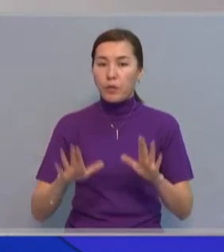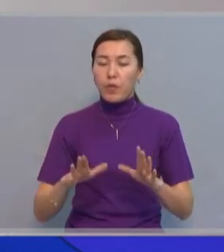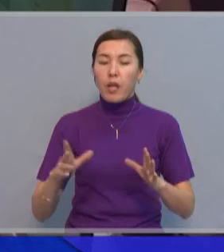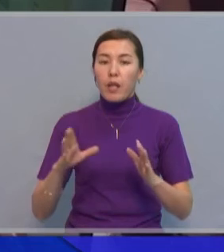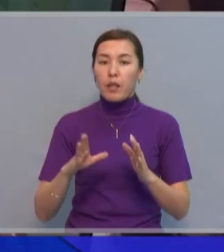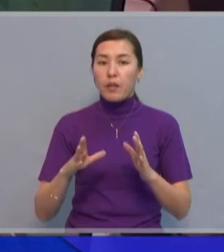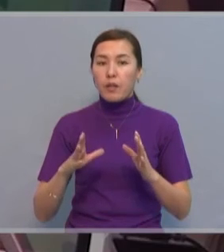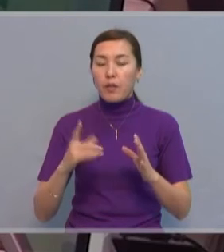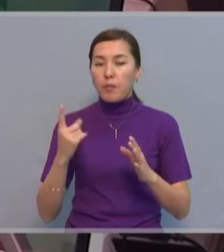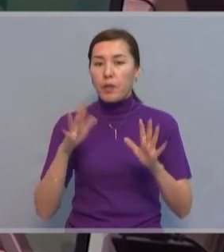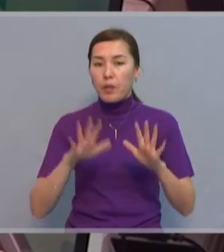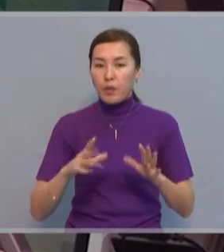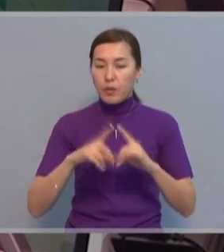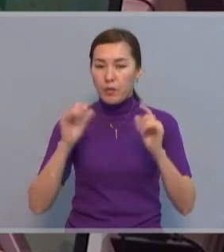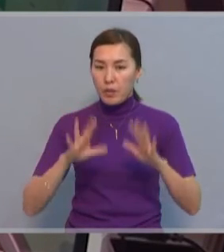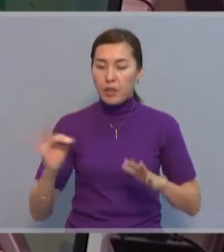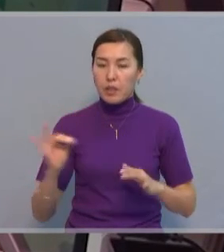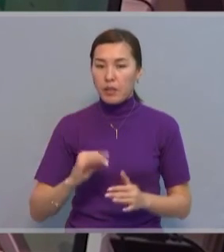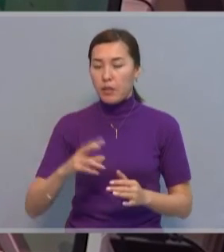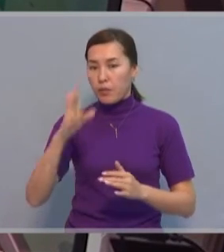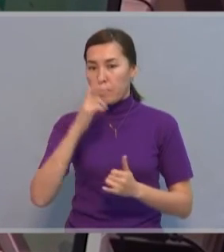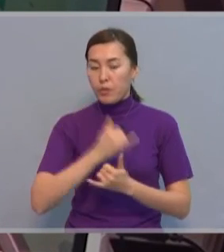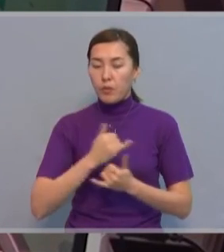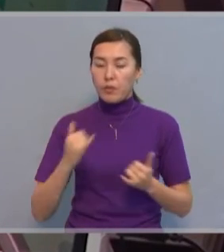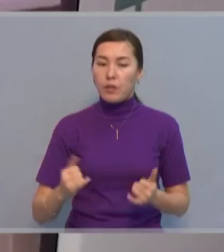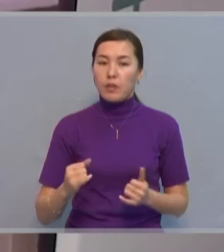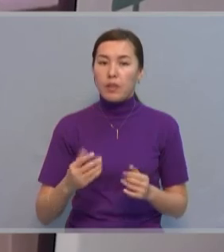только сконцентрировать в одном месте учреждения, оказывающие